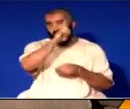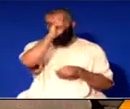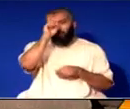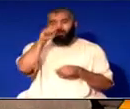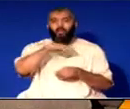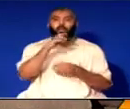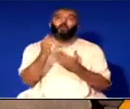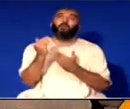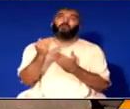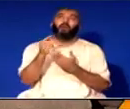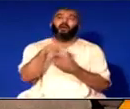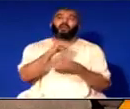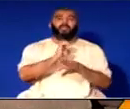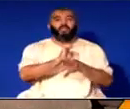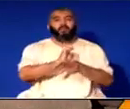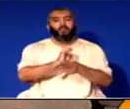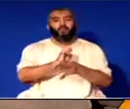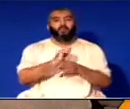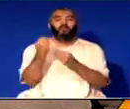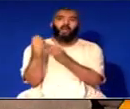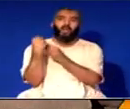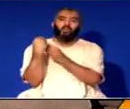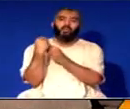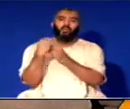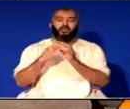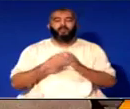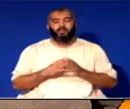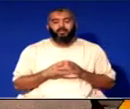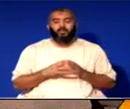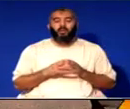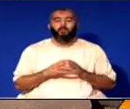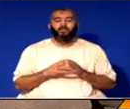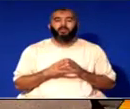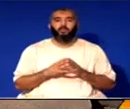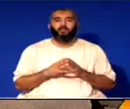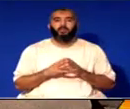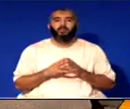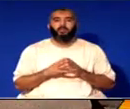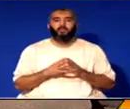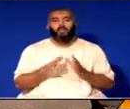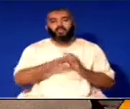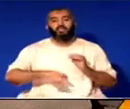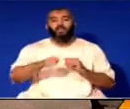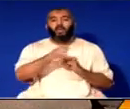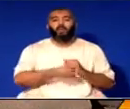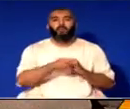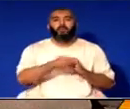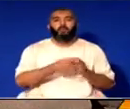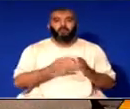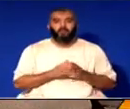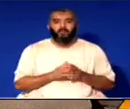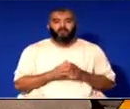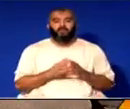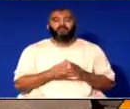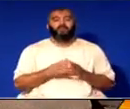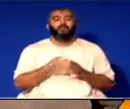وجل أن يكون كل ما تقدمه في ميزان حسناتكم إن شاء الله. وسلام الحار إلى شيخ أبو عبد